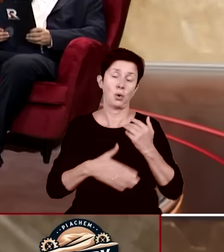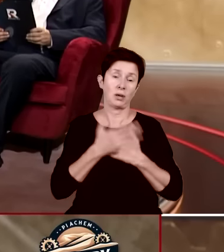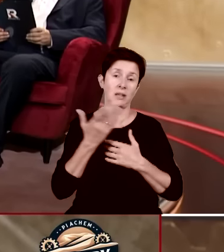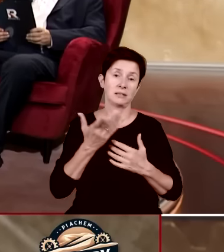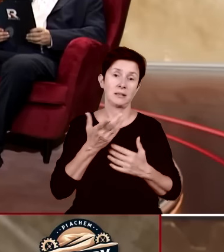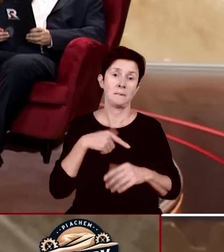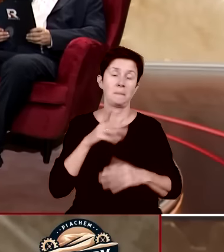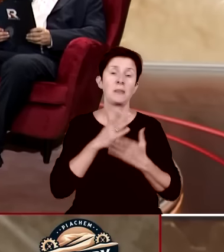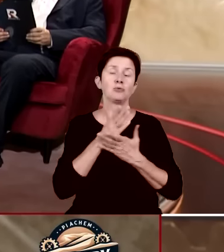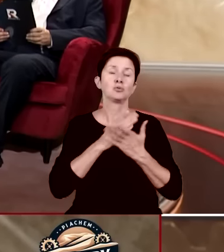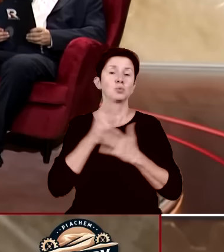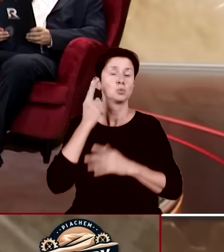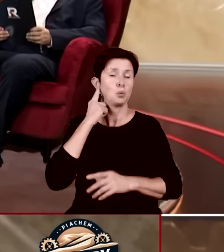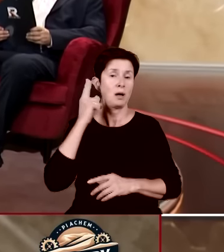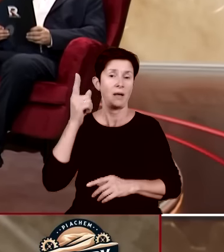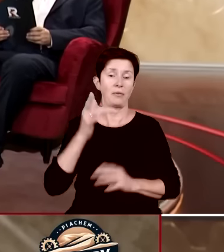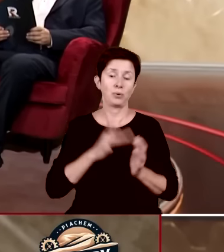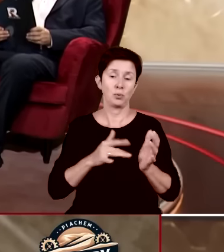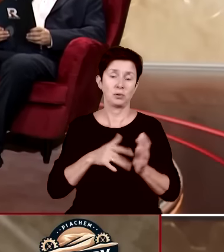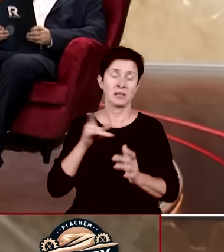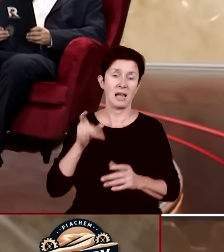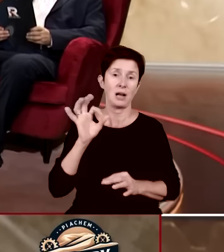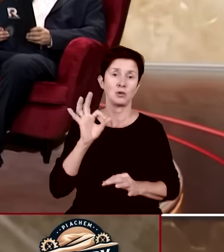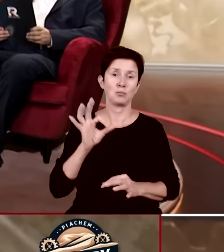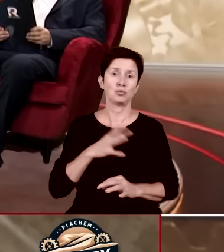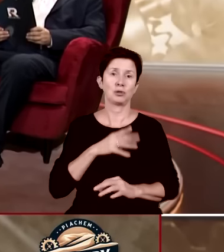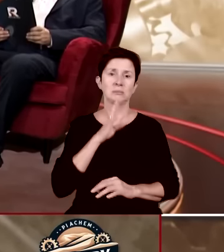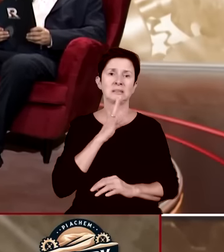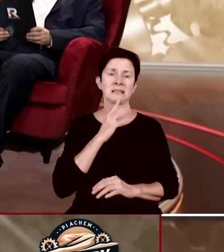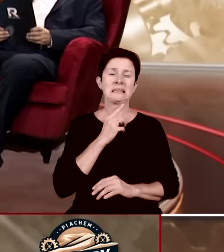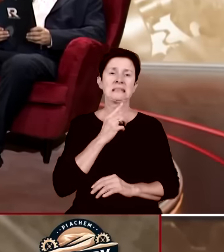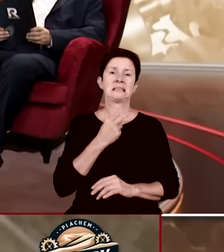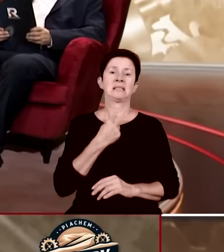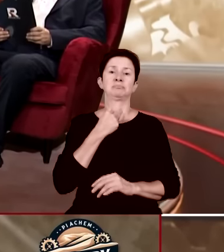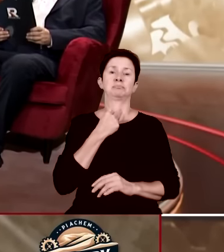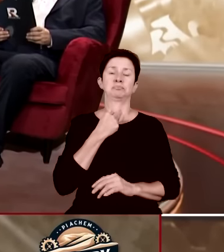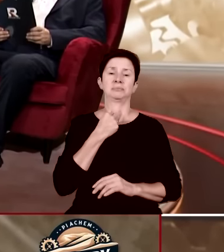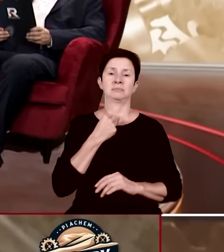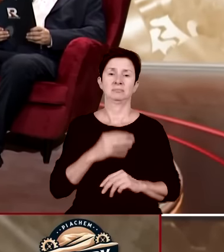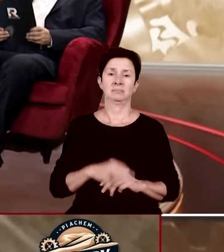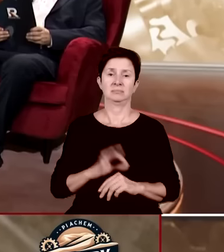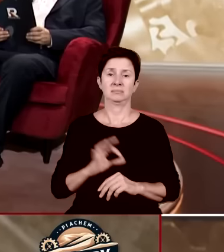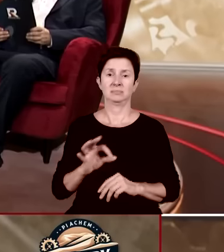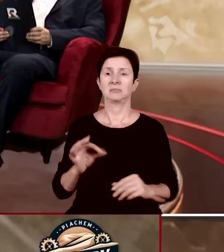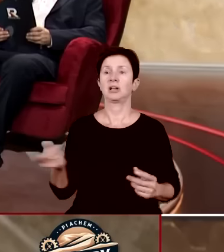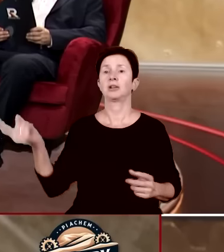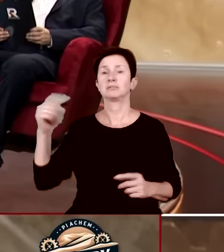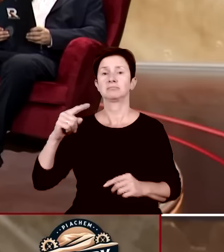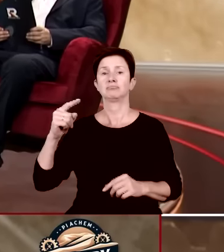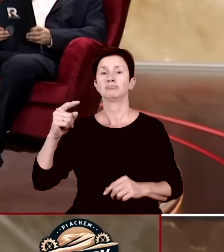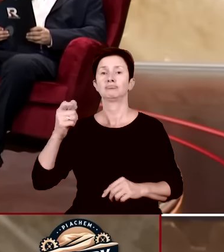musiała połykać własne języki, no bo przyszedł Führer i powiedział, wy głupi jesteście. No i co? No